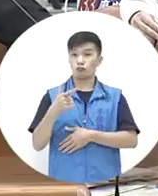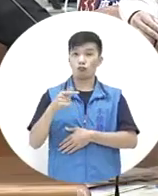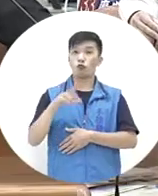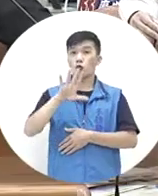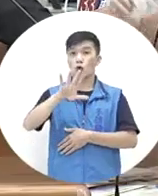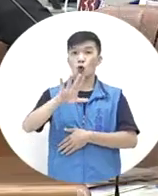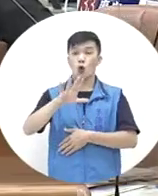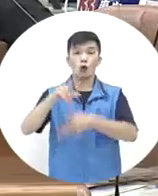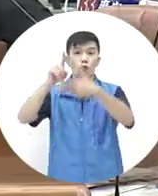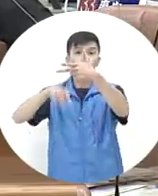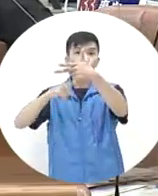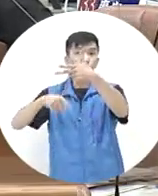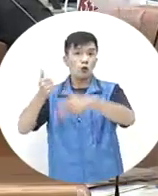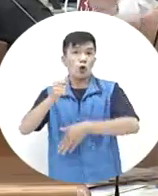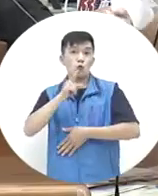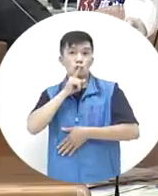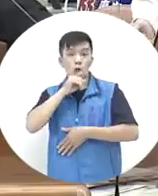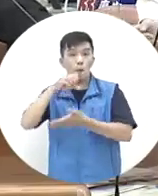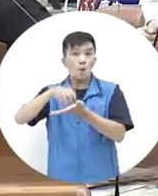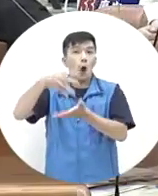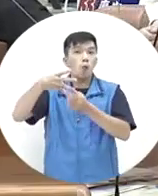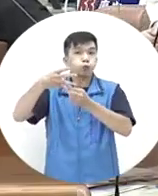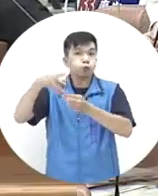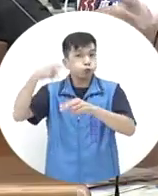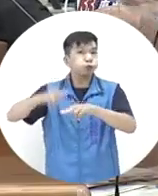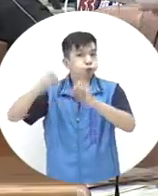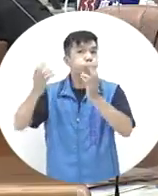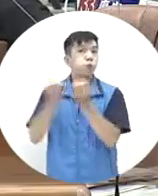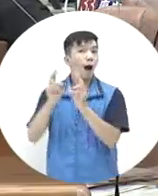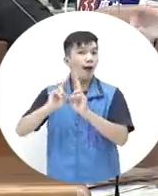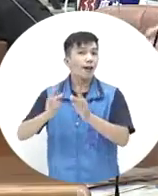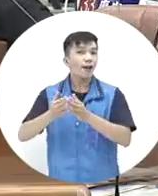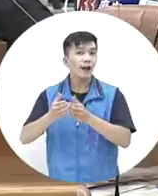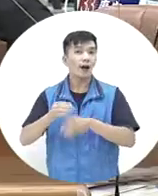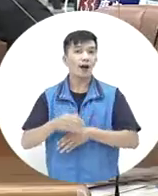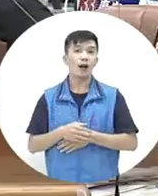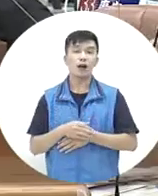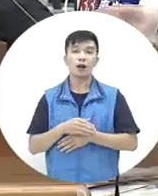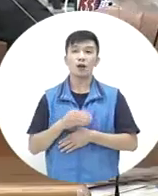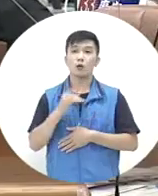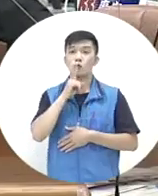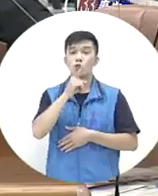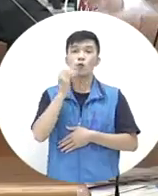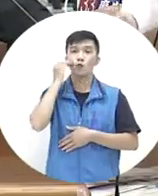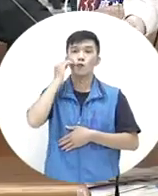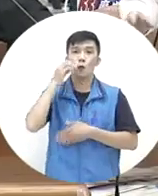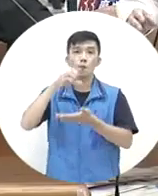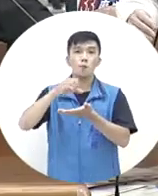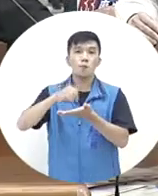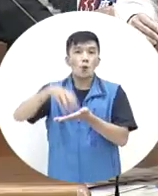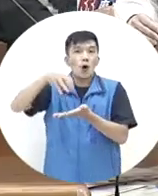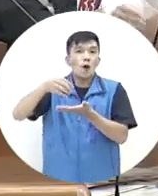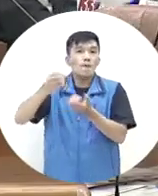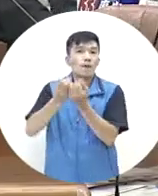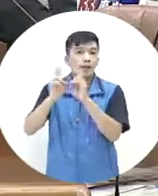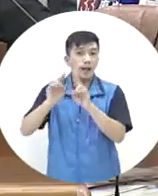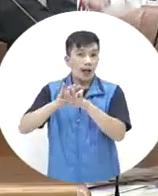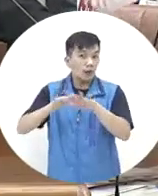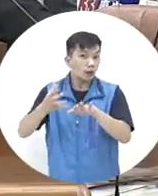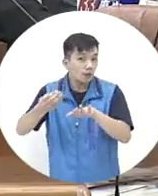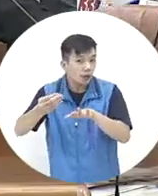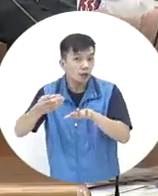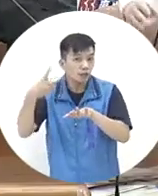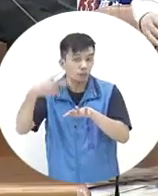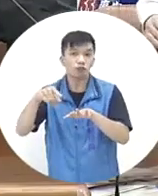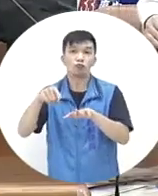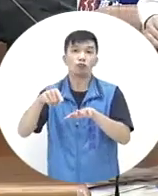那现在已经就停在那里了。 他过去跟你讲的也是一样啊，说没有核安就没有核能， 核没有核安我们都不同意，他也不同意啊。